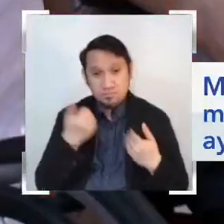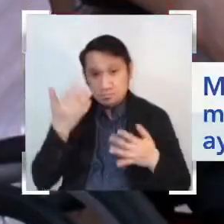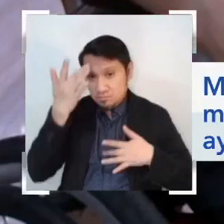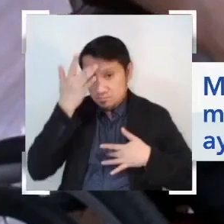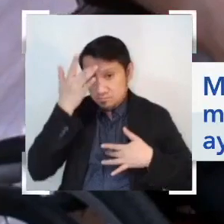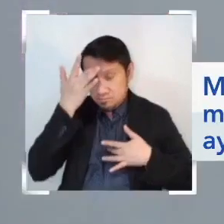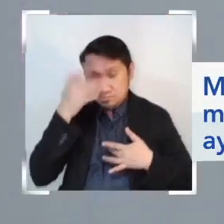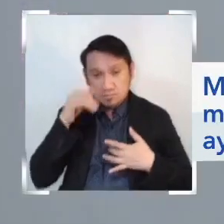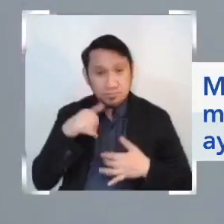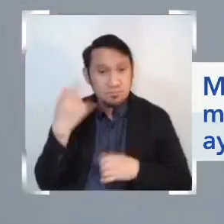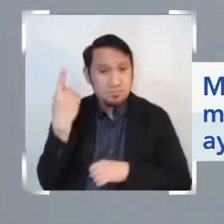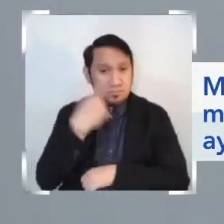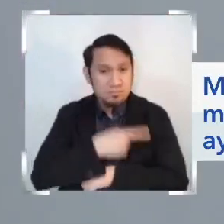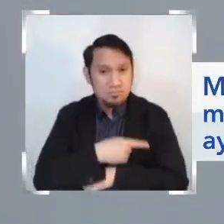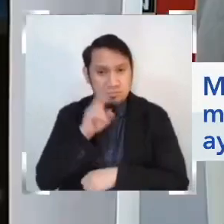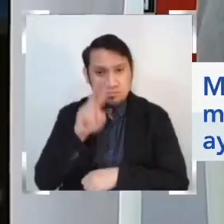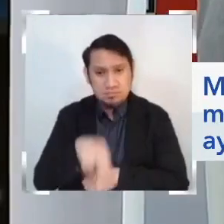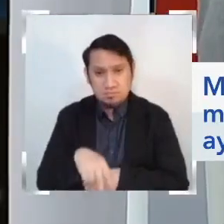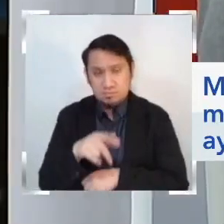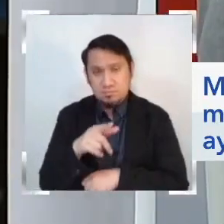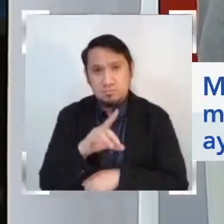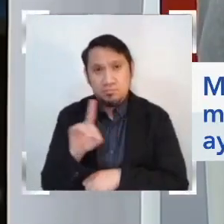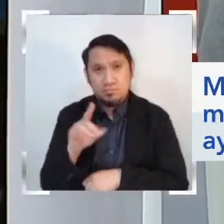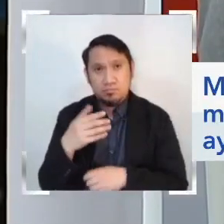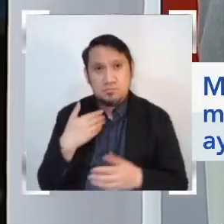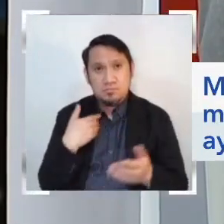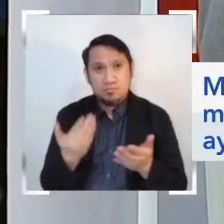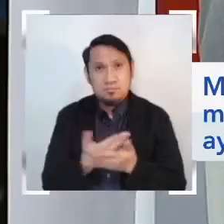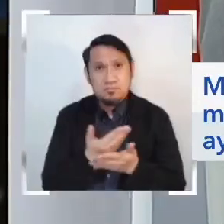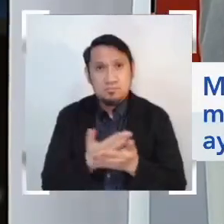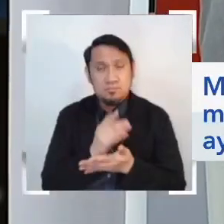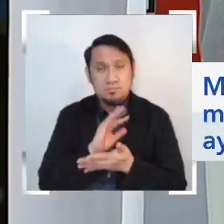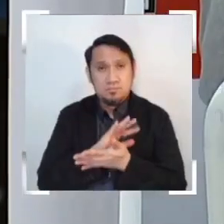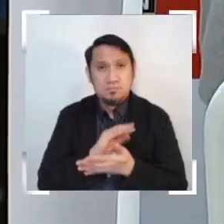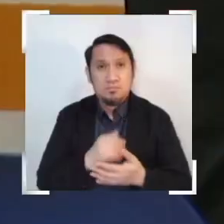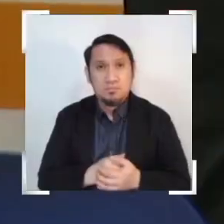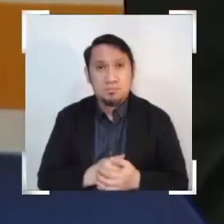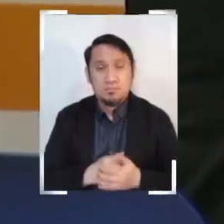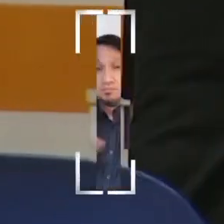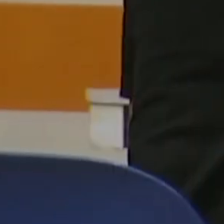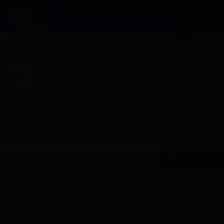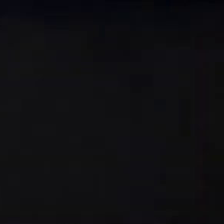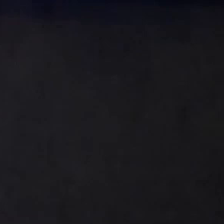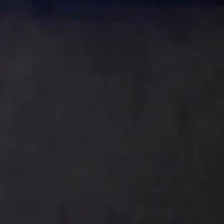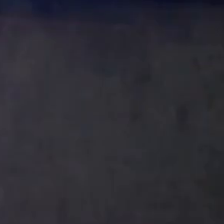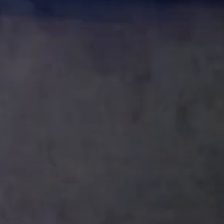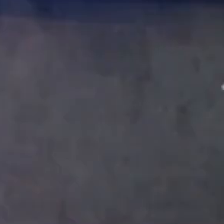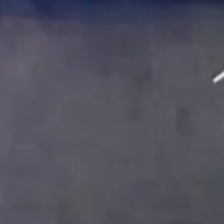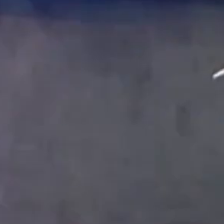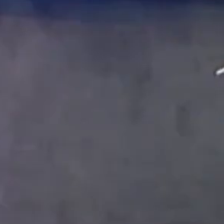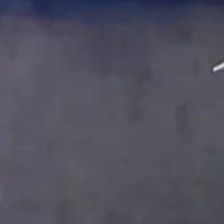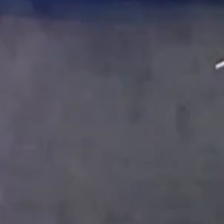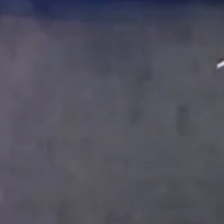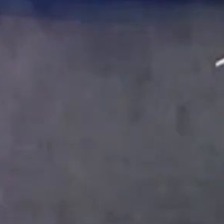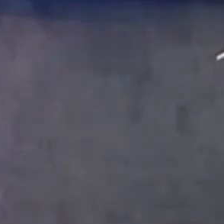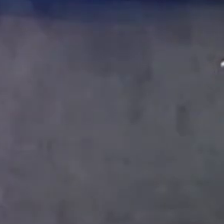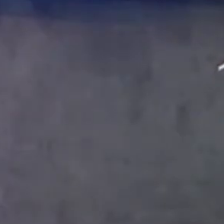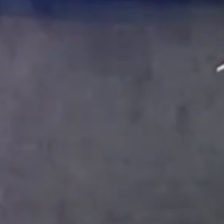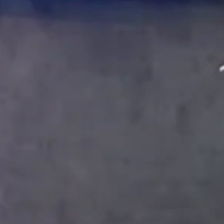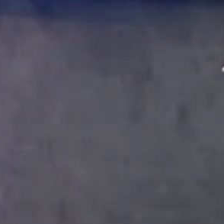araw 2,828 ang naitalang bagong COVID cases. Walang naitalang namatay. Mga